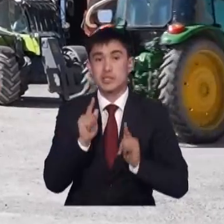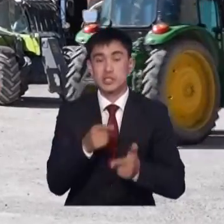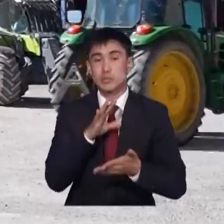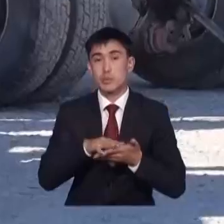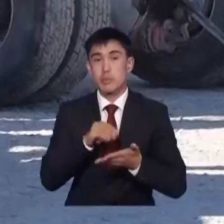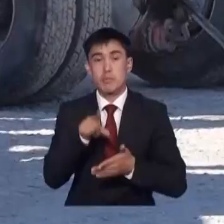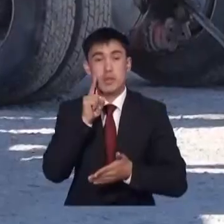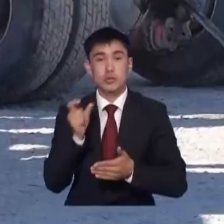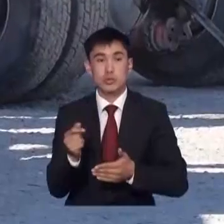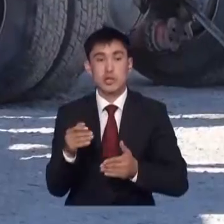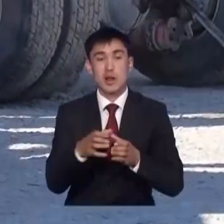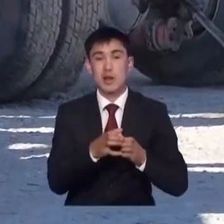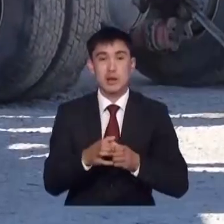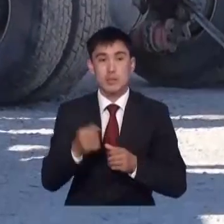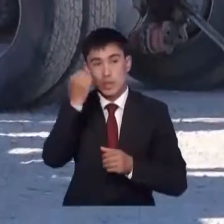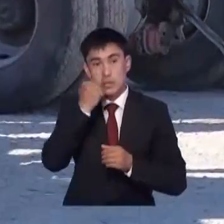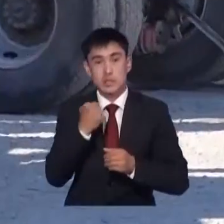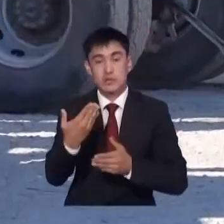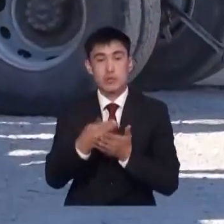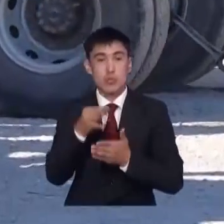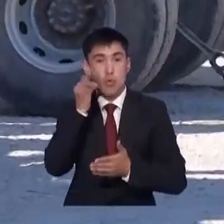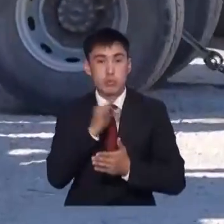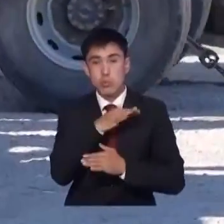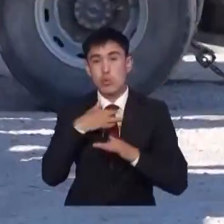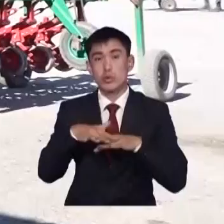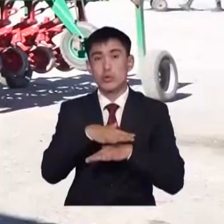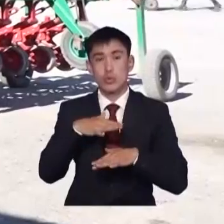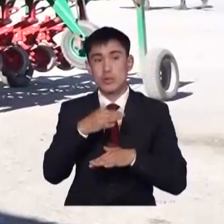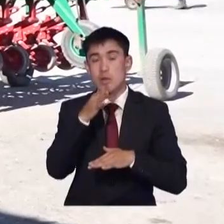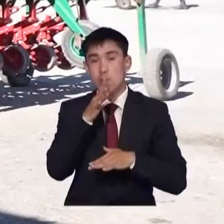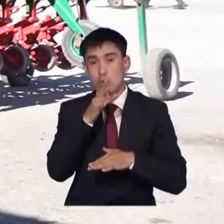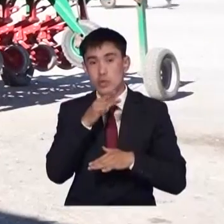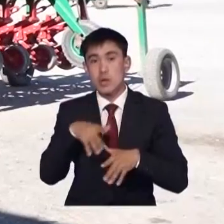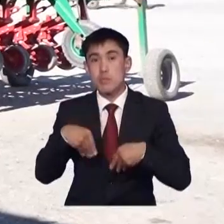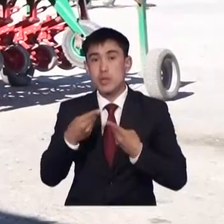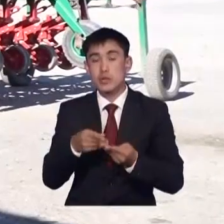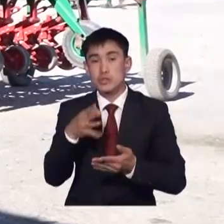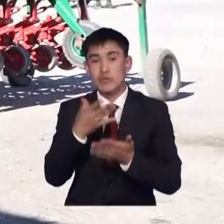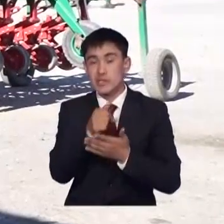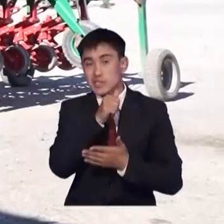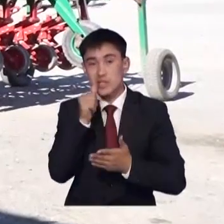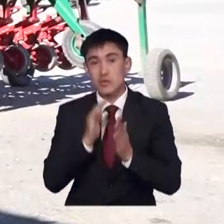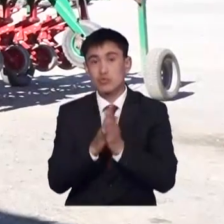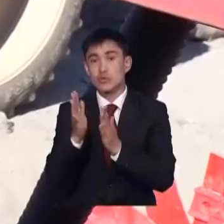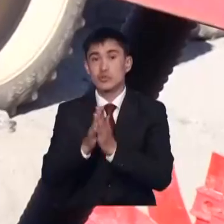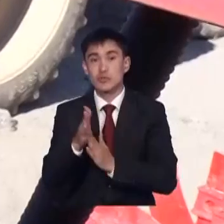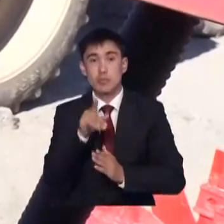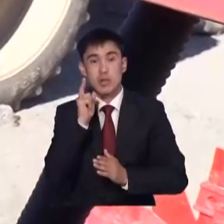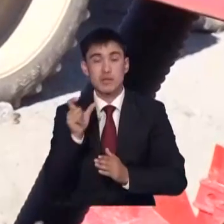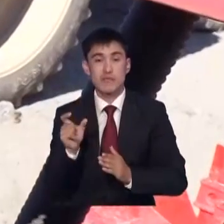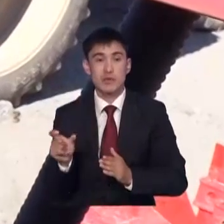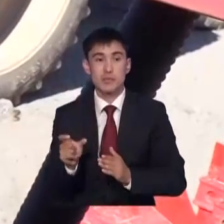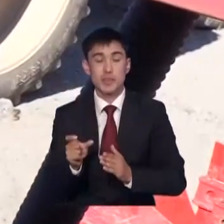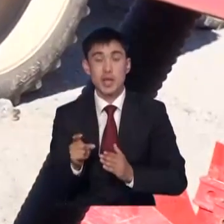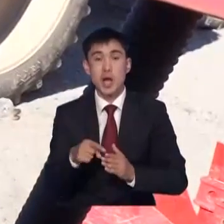Примером для молодёжи и коллег благодаря накопленному опыту за многие годы Он передаёт секреты успешного выращивания урожая молодым фермерам стоит